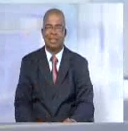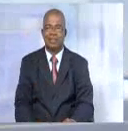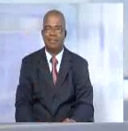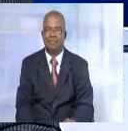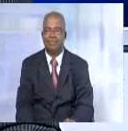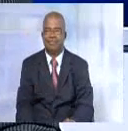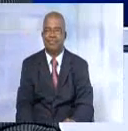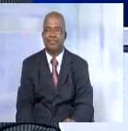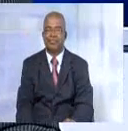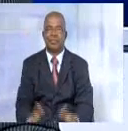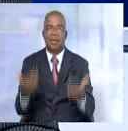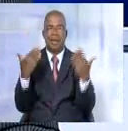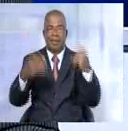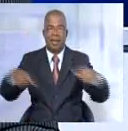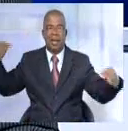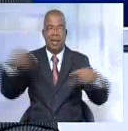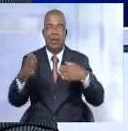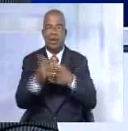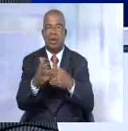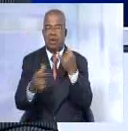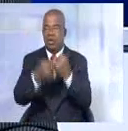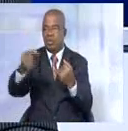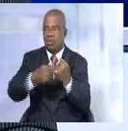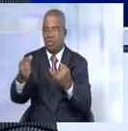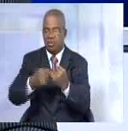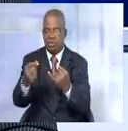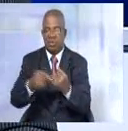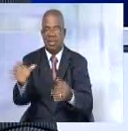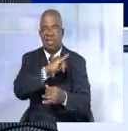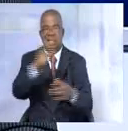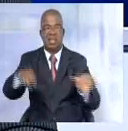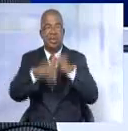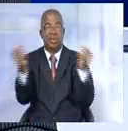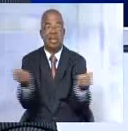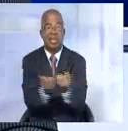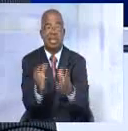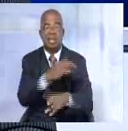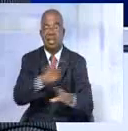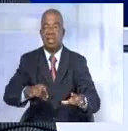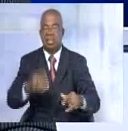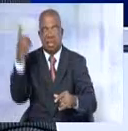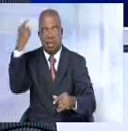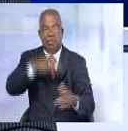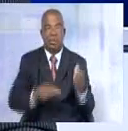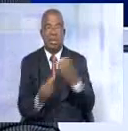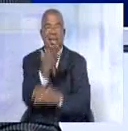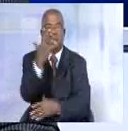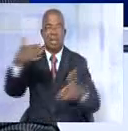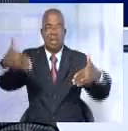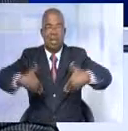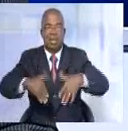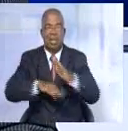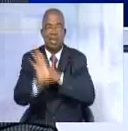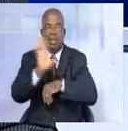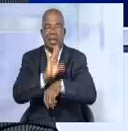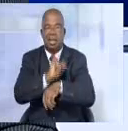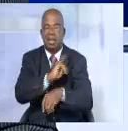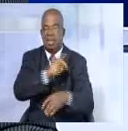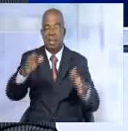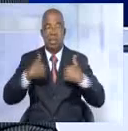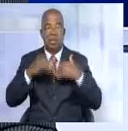Dans le cadre de la lutte contre le sida, le réseau des associations pour la promotion de la jeunesse en Côte d'Ivoire a décidé de renforcer